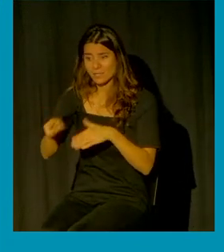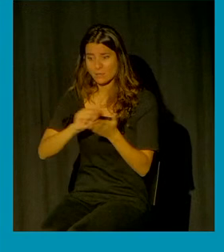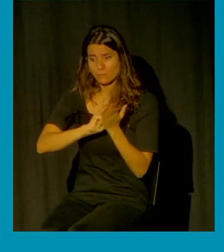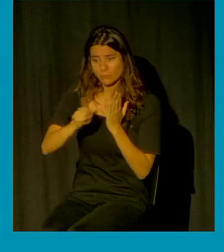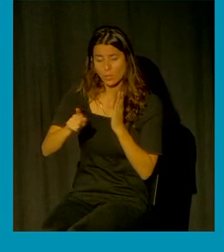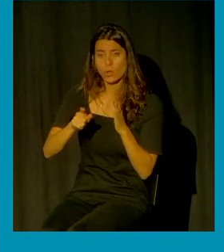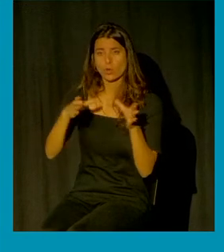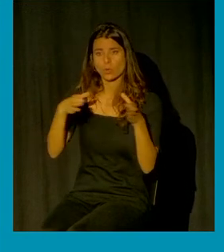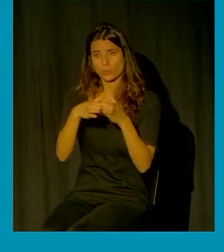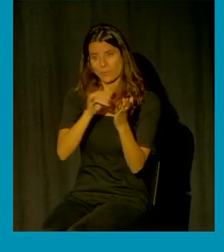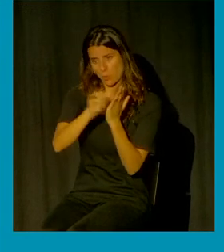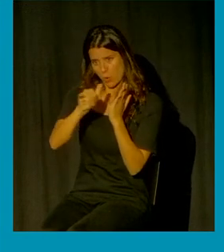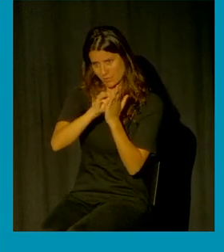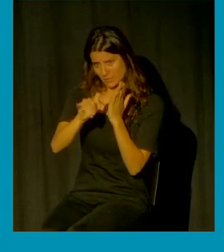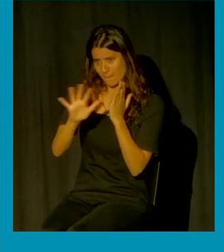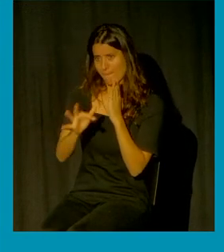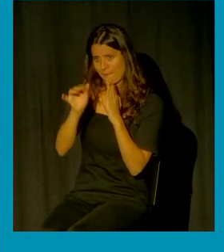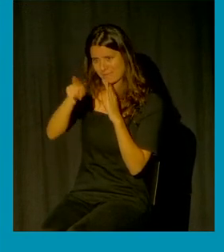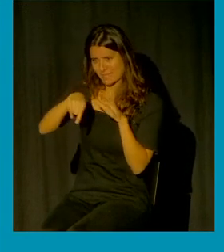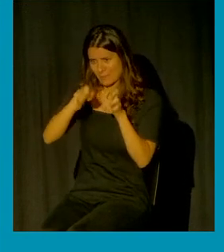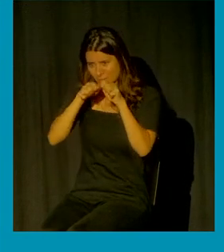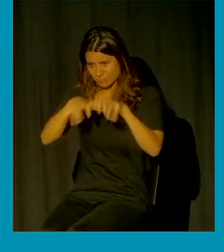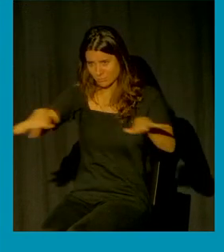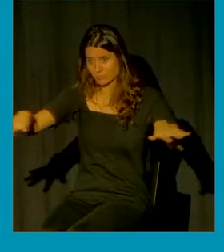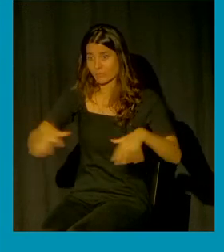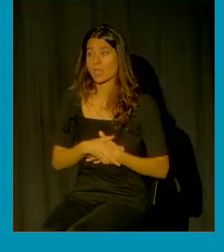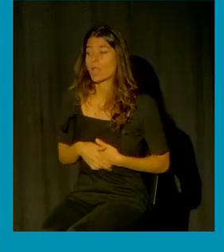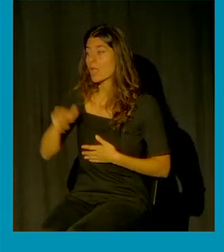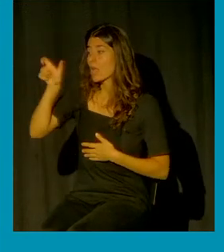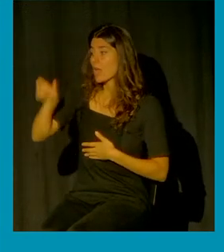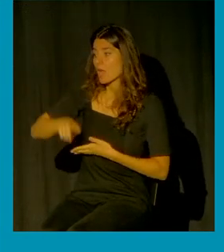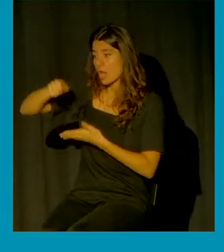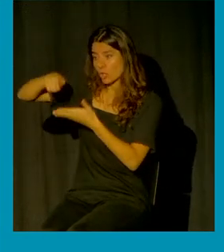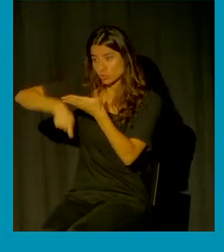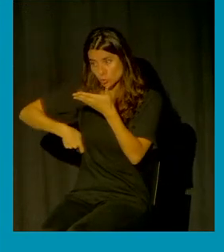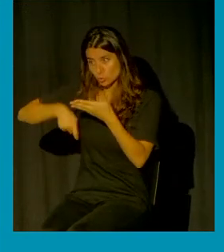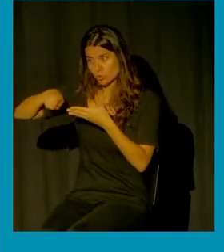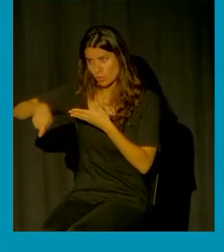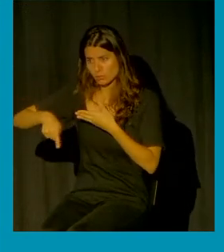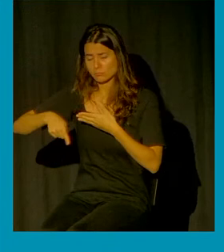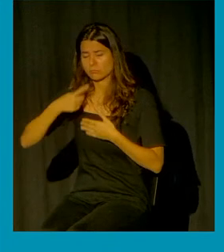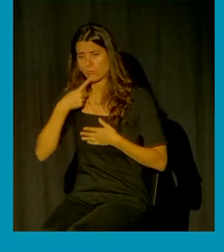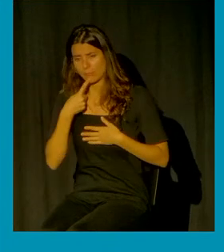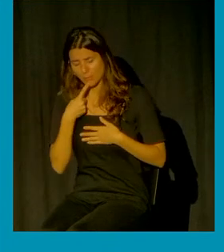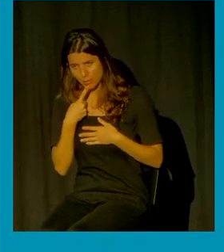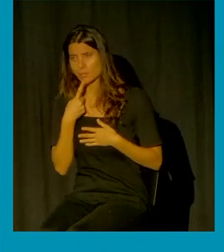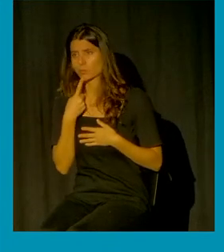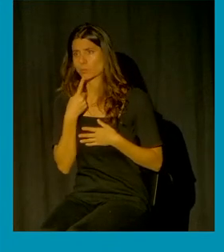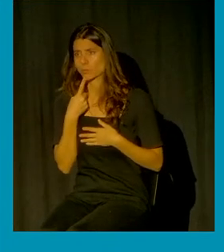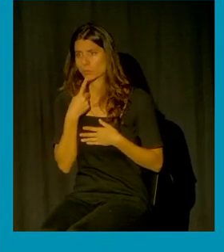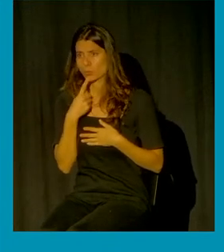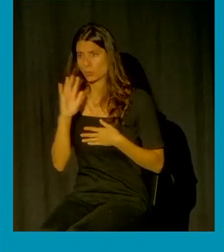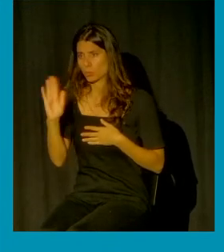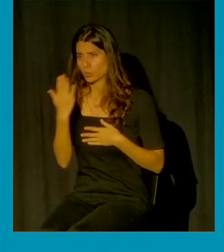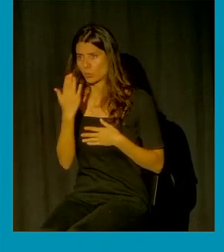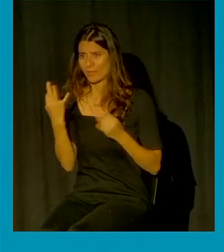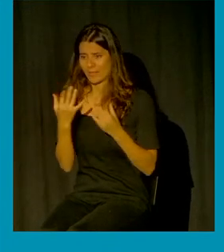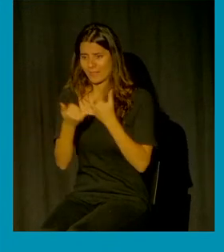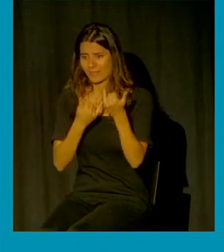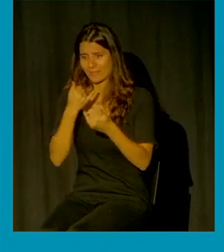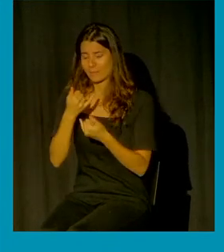acabar també viralitzat el jutge es va haver d'enfrontar a una de les dificultats importants que tenim avui en dia que és determinar la